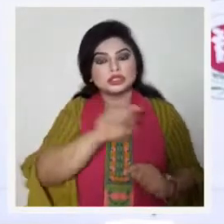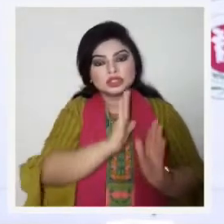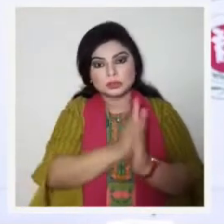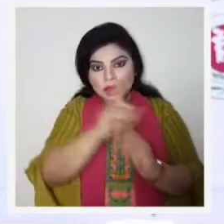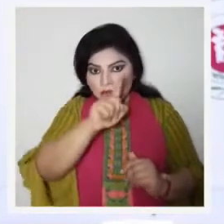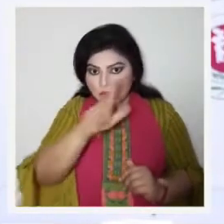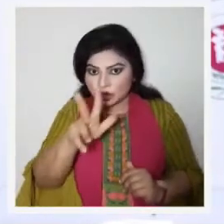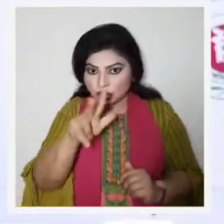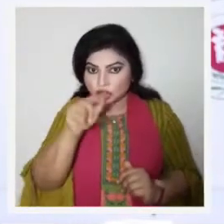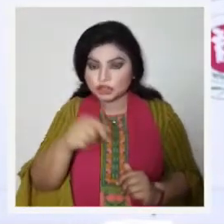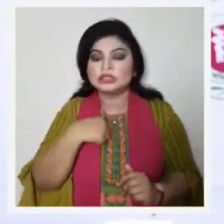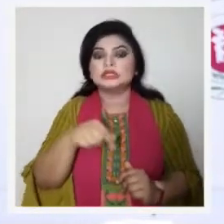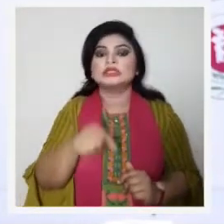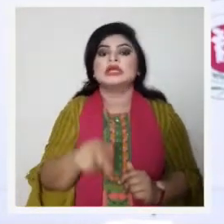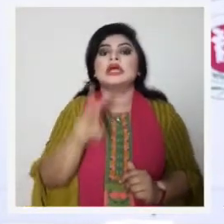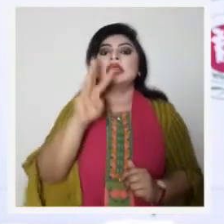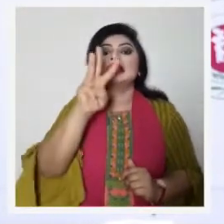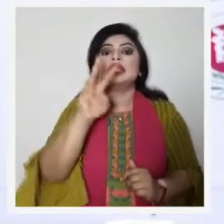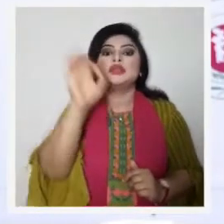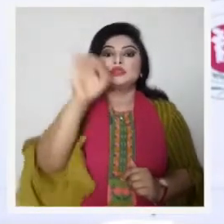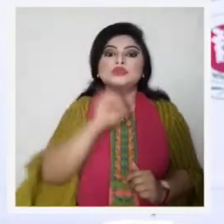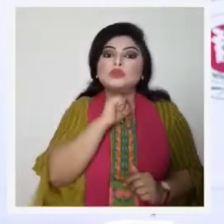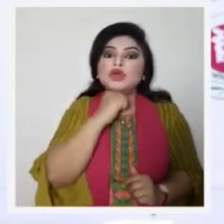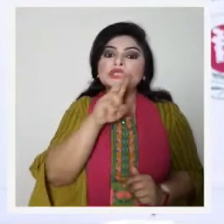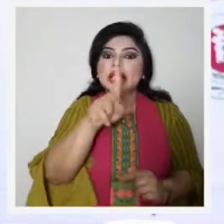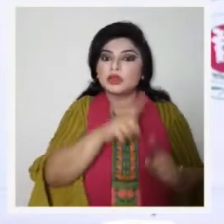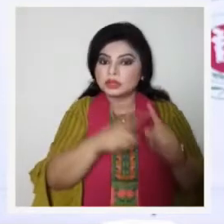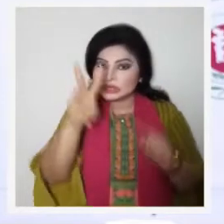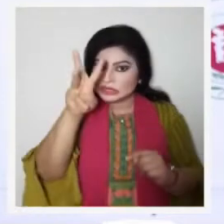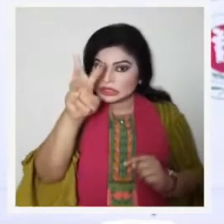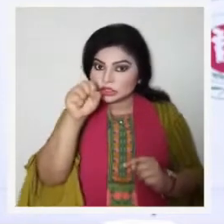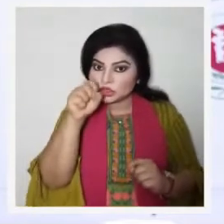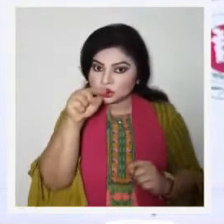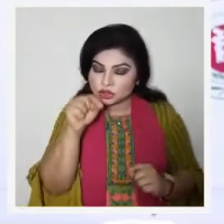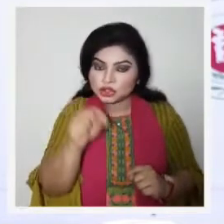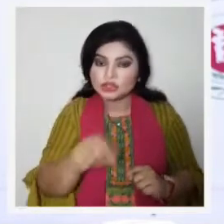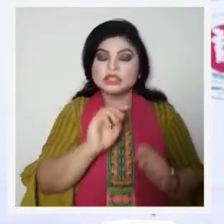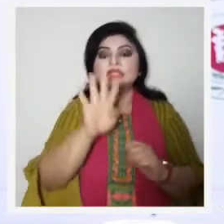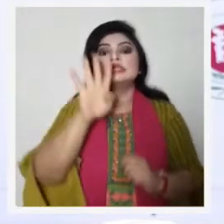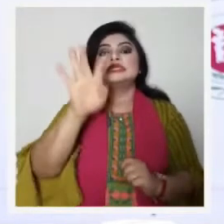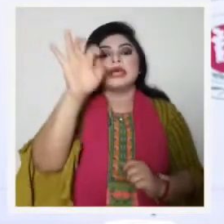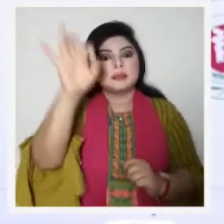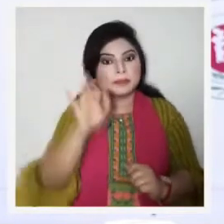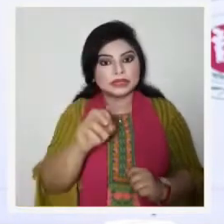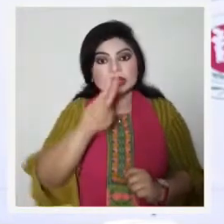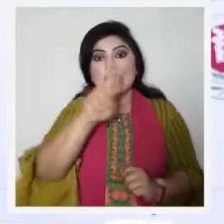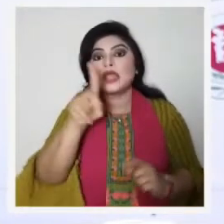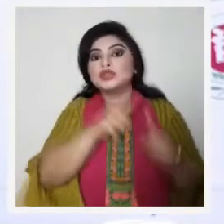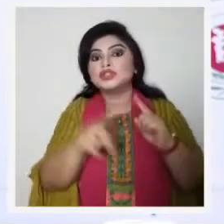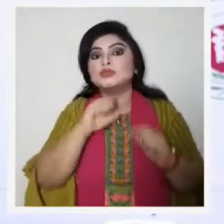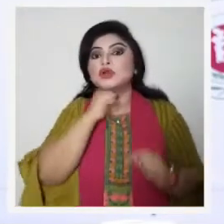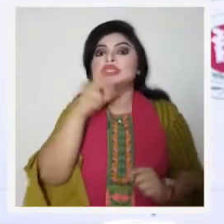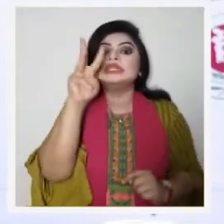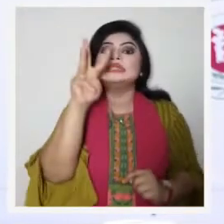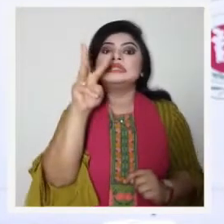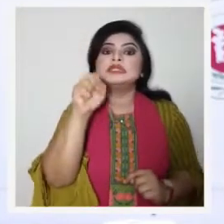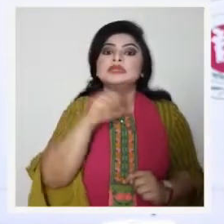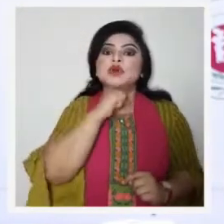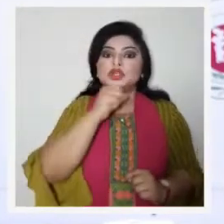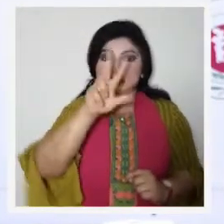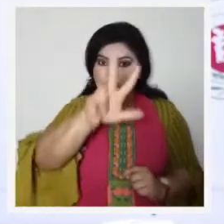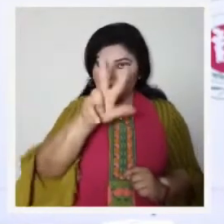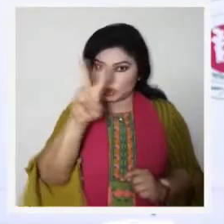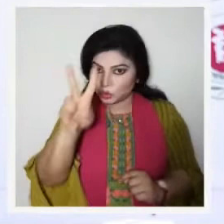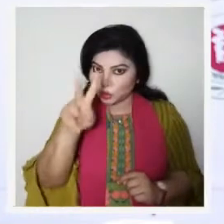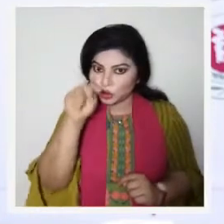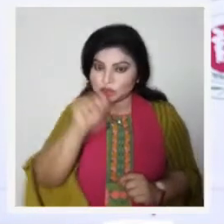বয়স বিভাজনে এ পর্যন্ত মৃত্যুবরণ করেছেন 0 থেকে 10 বছরের 18 জন, 0.63%, 11 থেকে 20 বছর